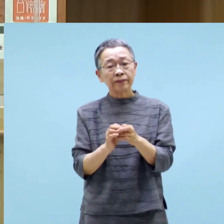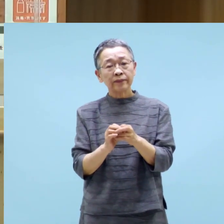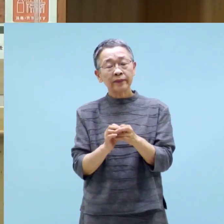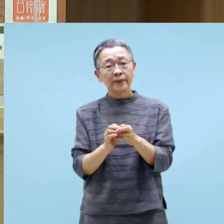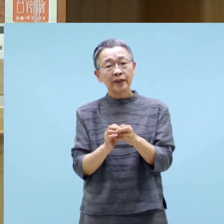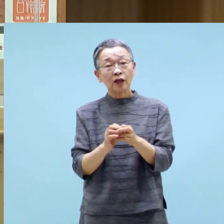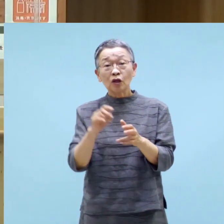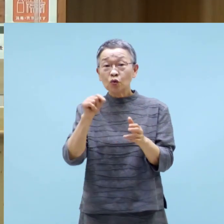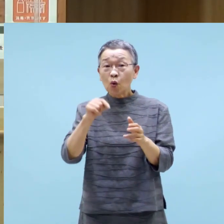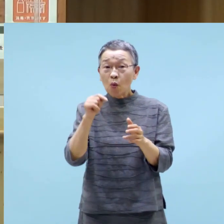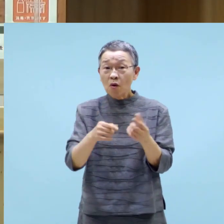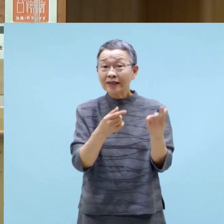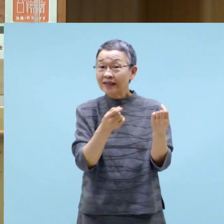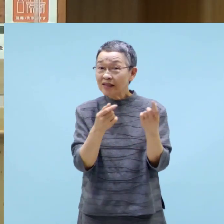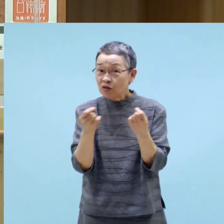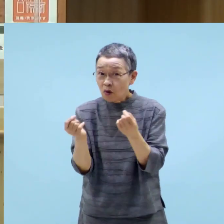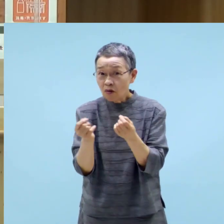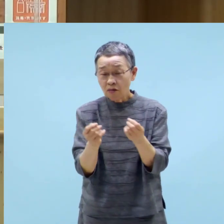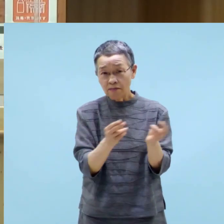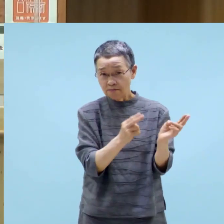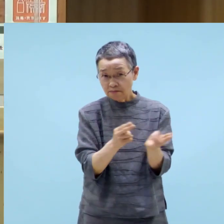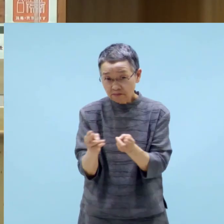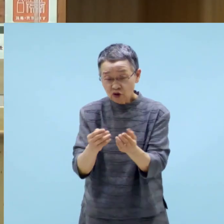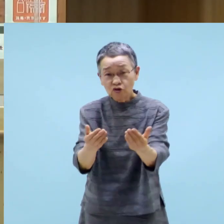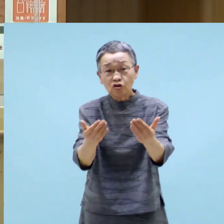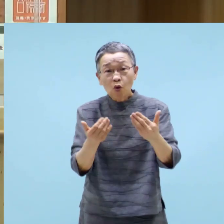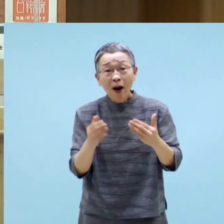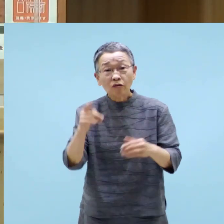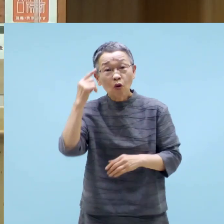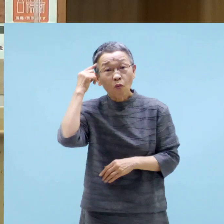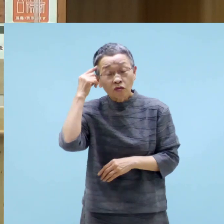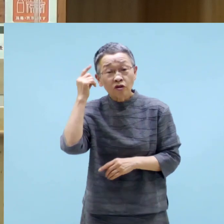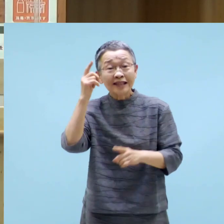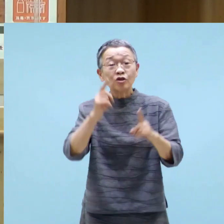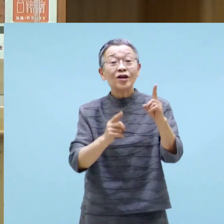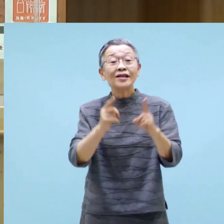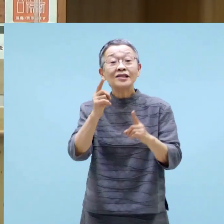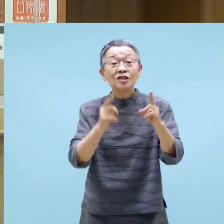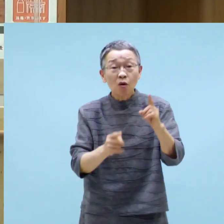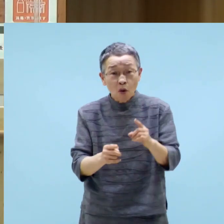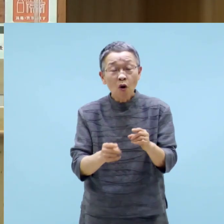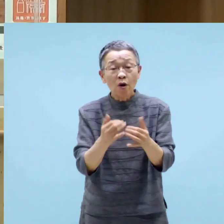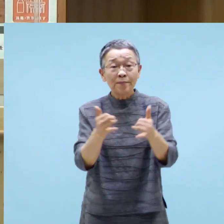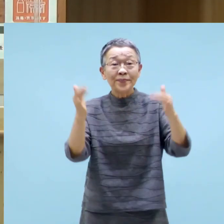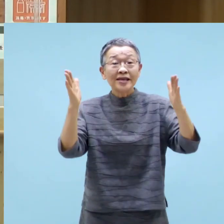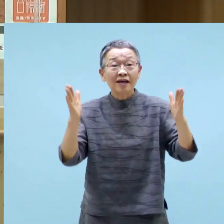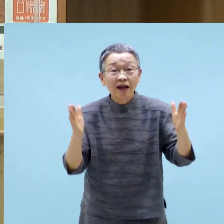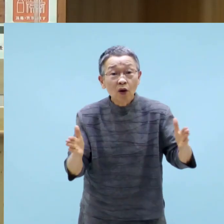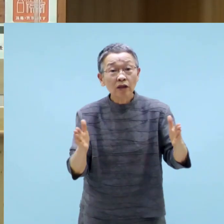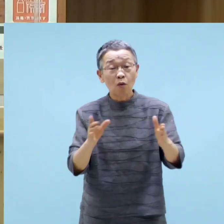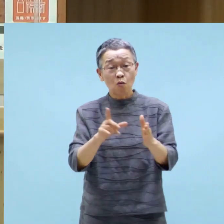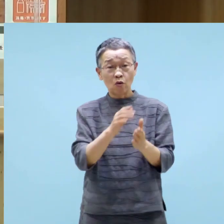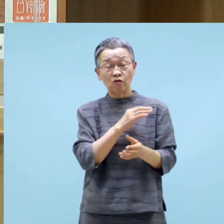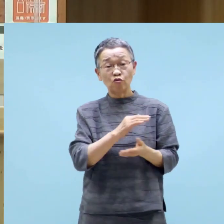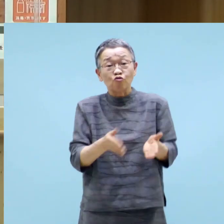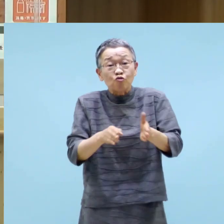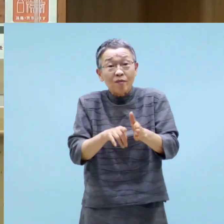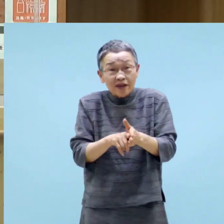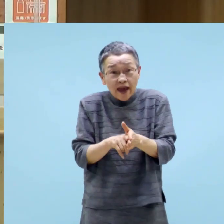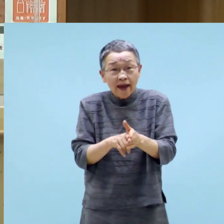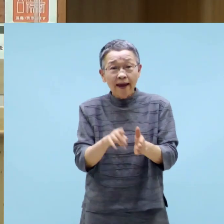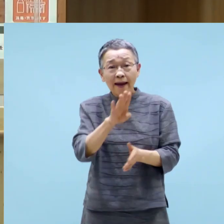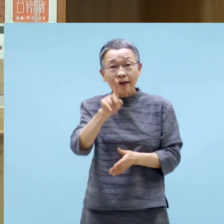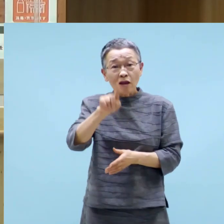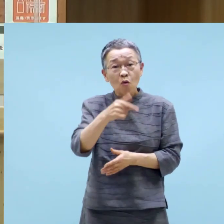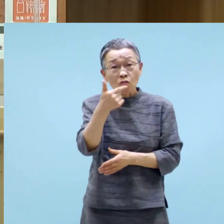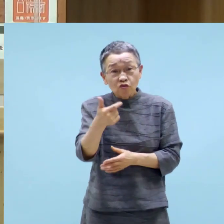ここもちょっと精神する必要があると思ってます。ただいずれにせよ民間機関も含めてそのゲノム解析ができるところっていうのは限